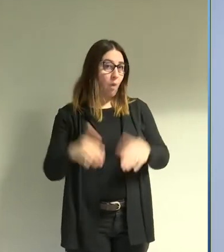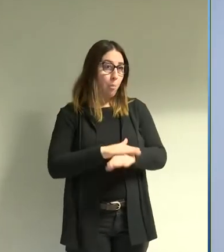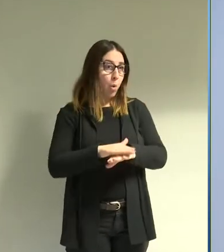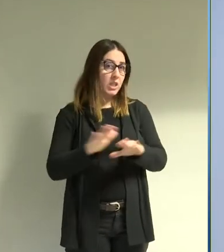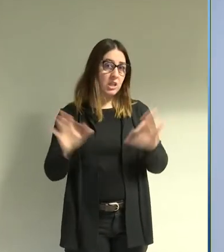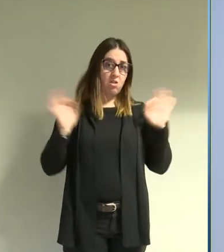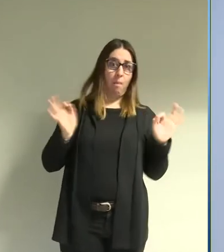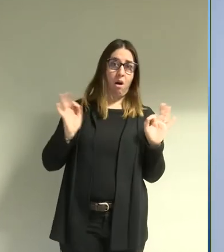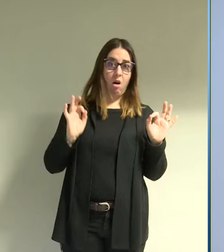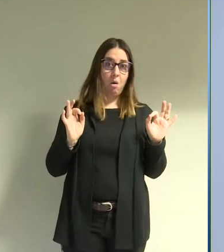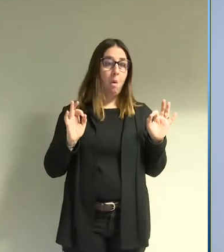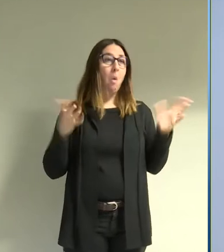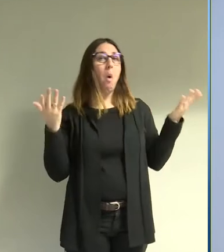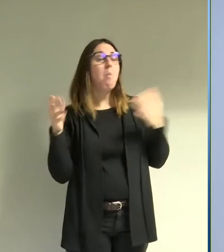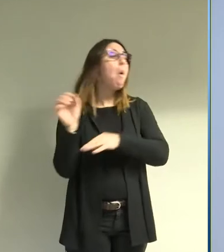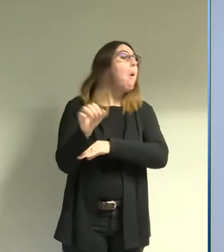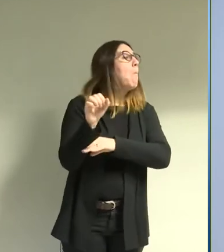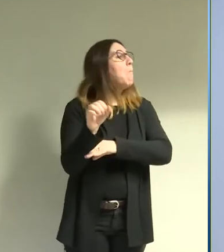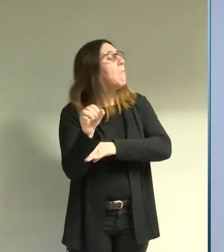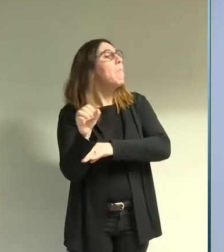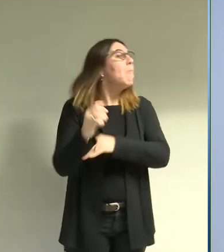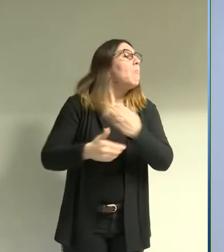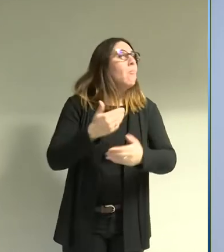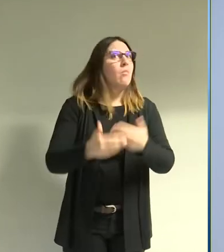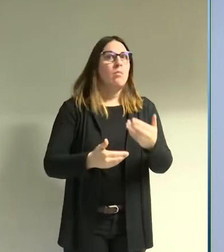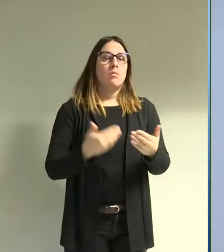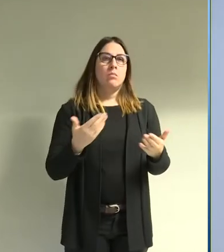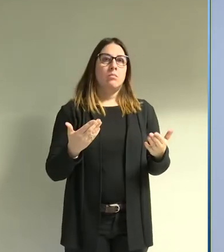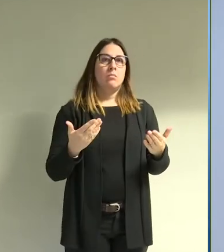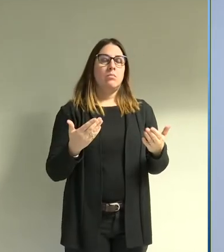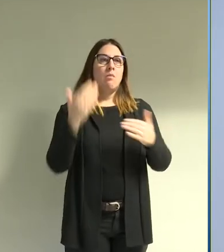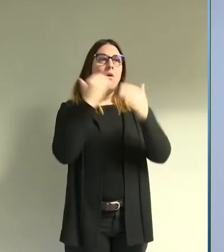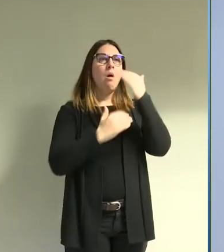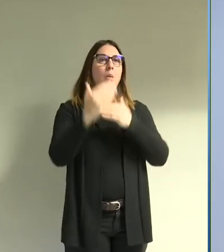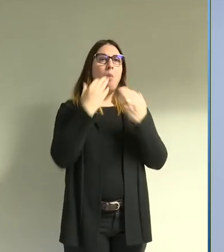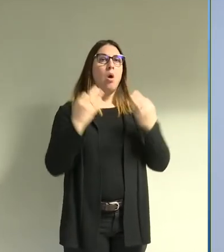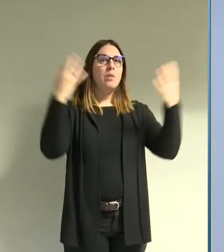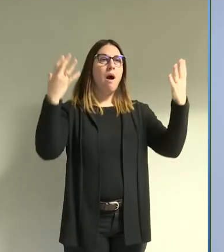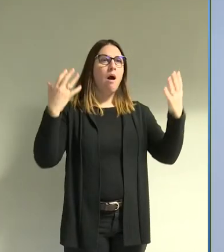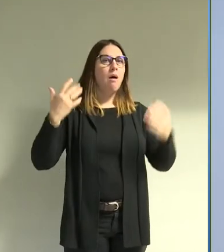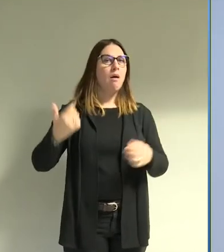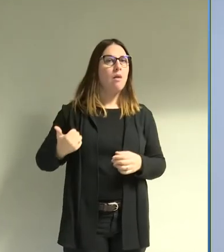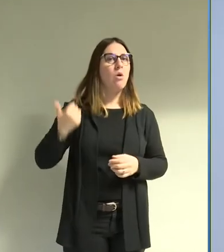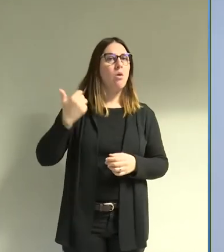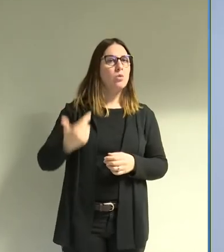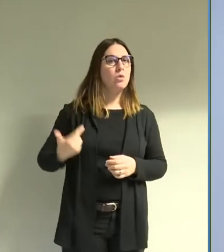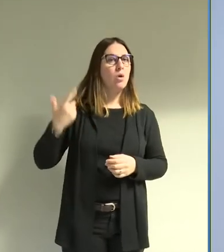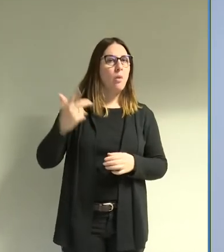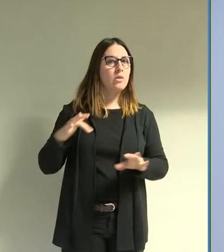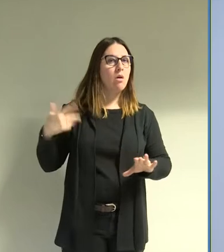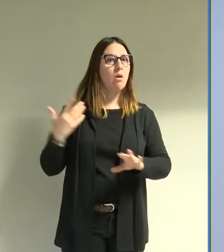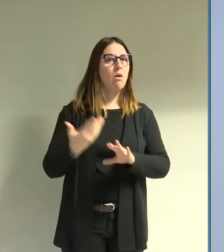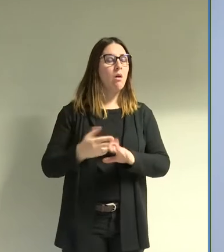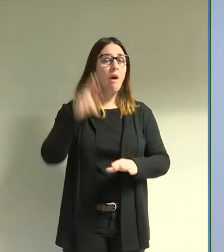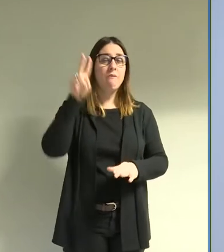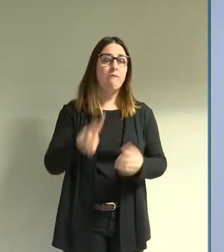ça ne l'était pas et ce plan climat bas quelques années plus tard c'est un vrai pilier